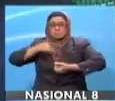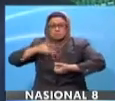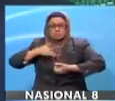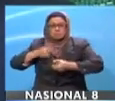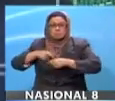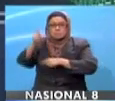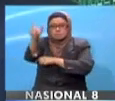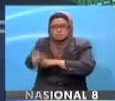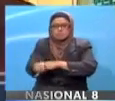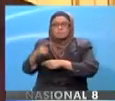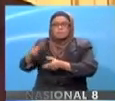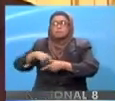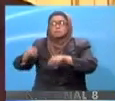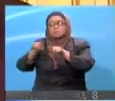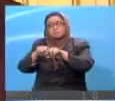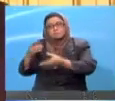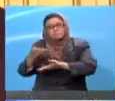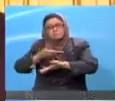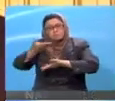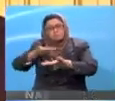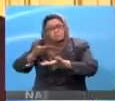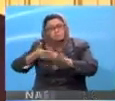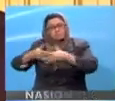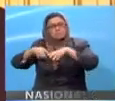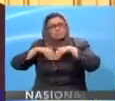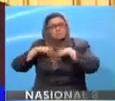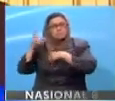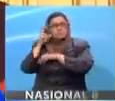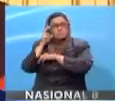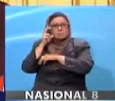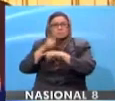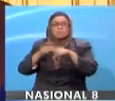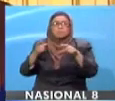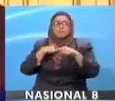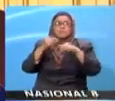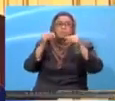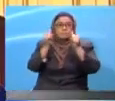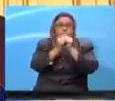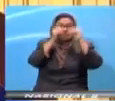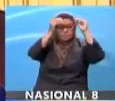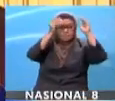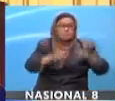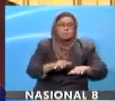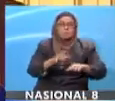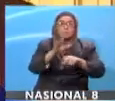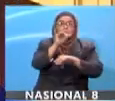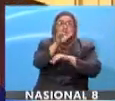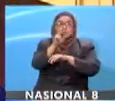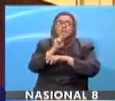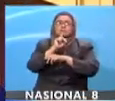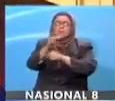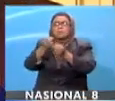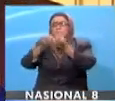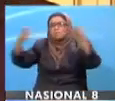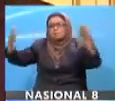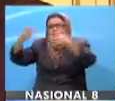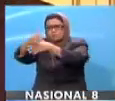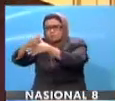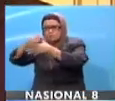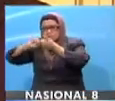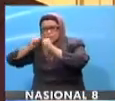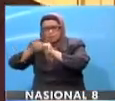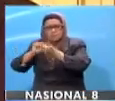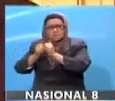tu dia akan dengar. So macam dengan dia, saya banyaklah apa ni kongsi masalah saya ke, apa ni saya punya pengalaman